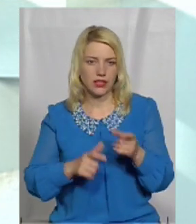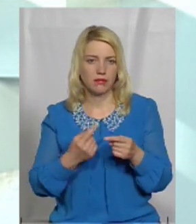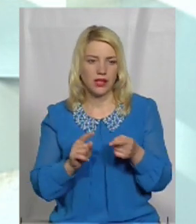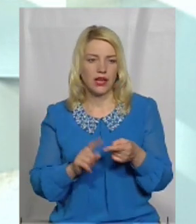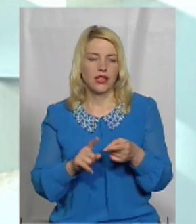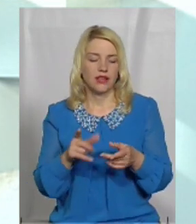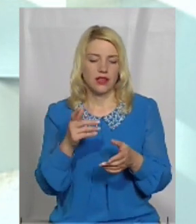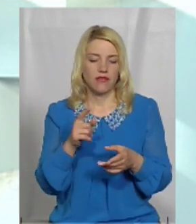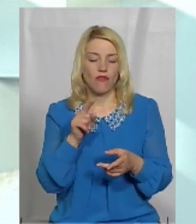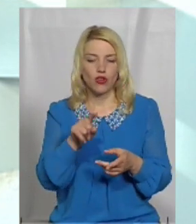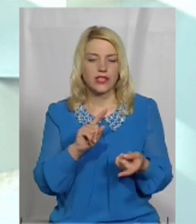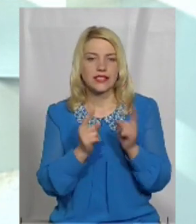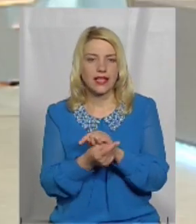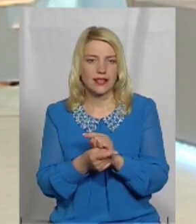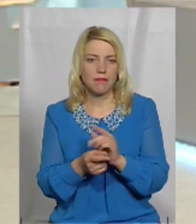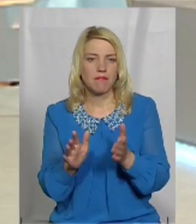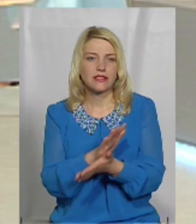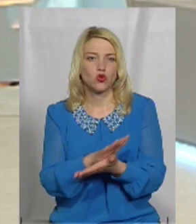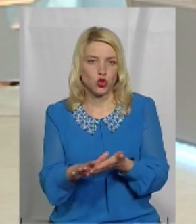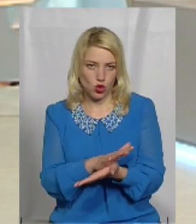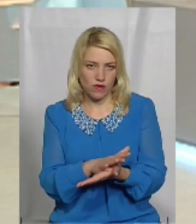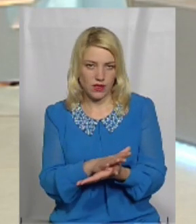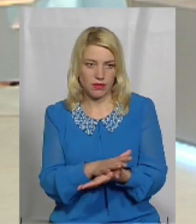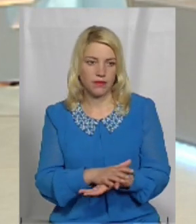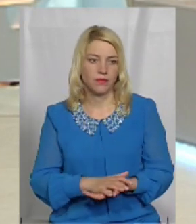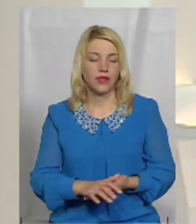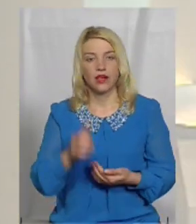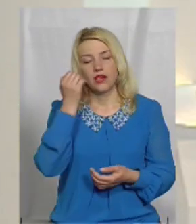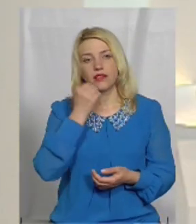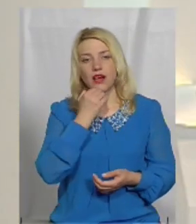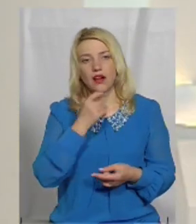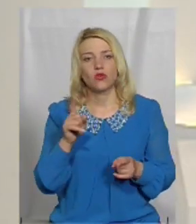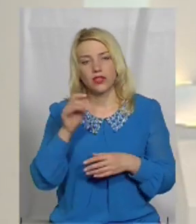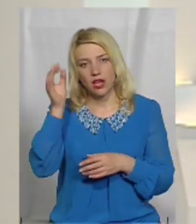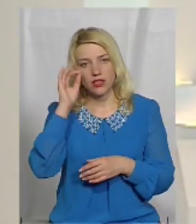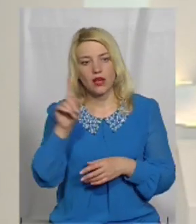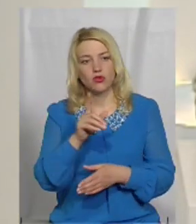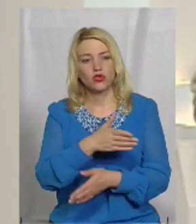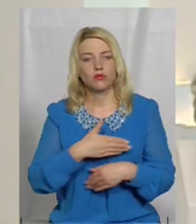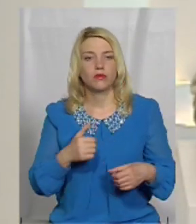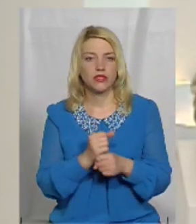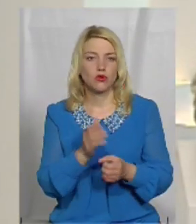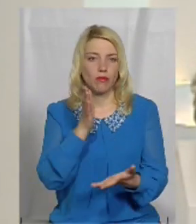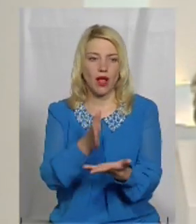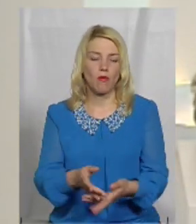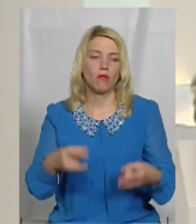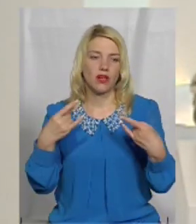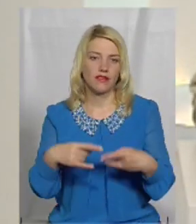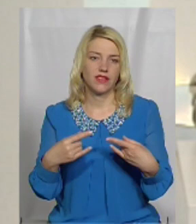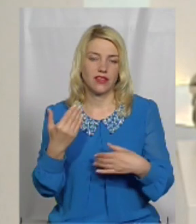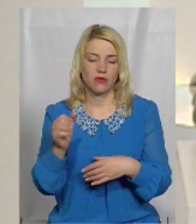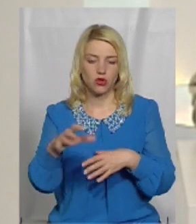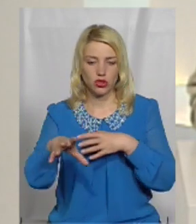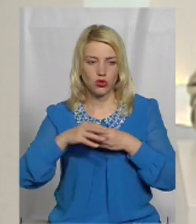з невеликою доплатою, це великий плюс. Дякую. Нагадаю нашим глядачам, що ми працюємо у прямому ефірі, і ви